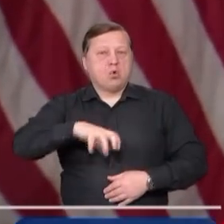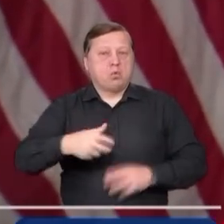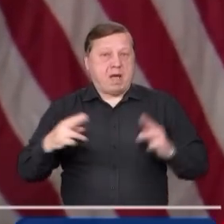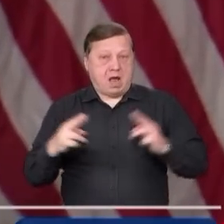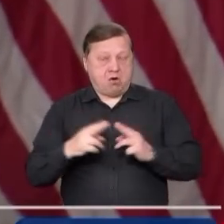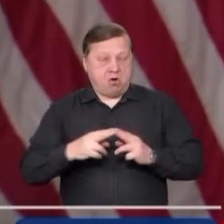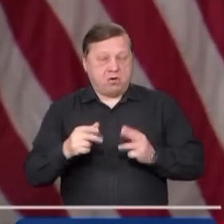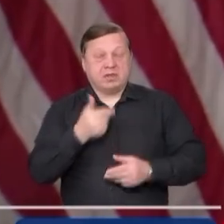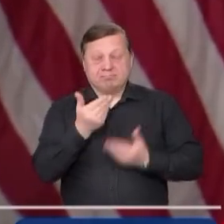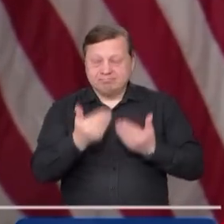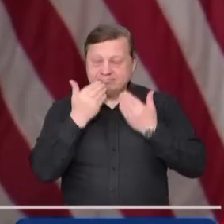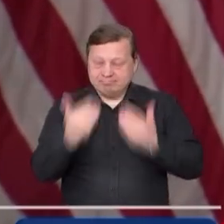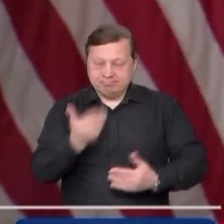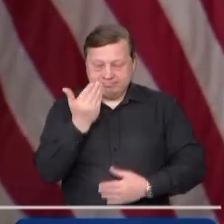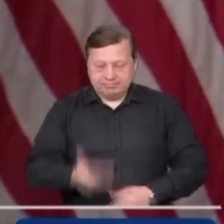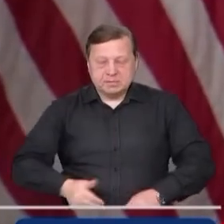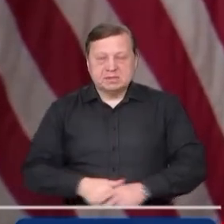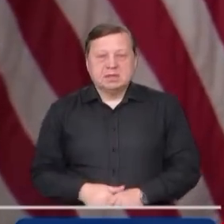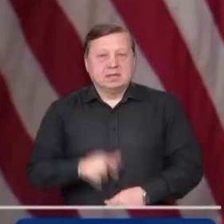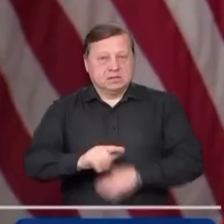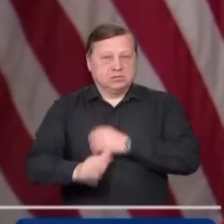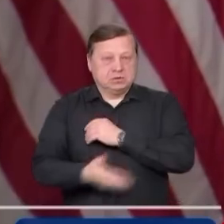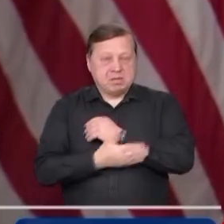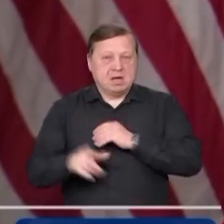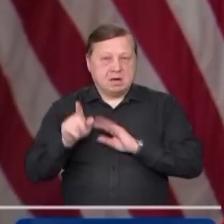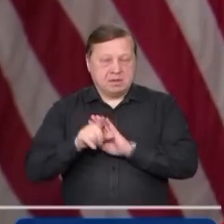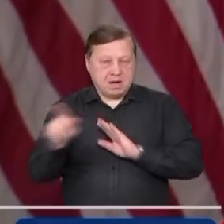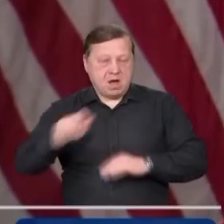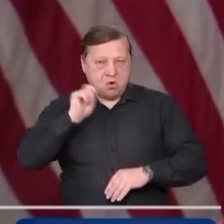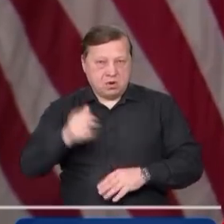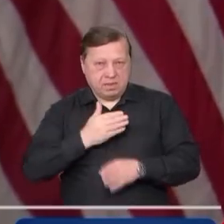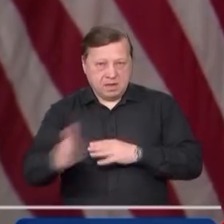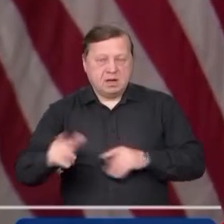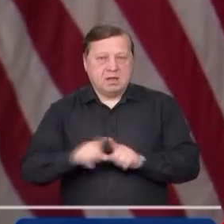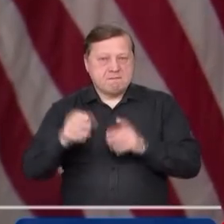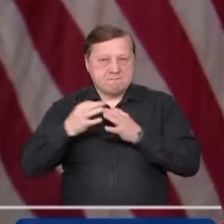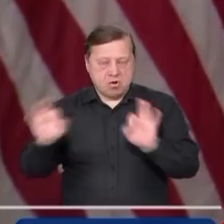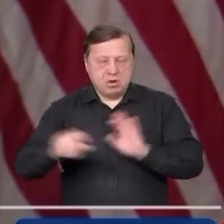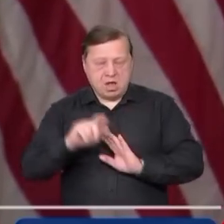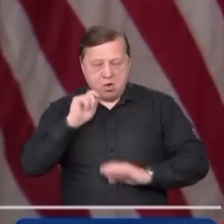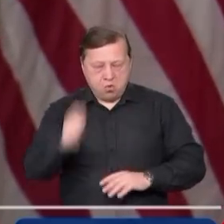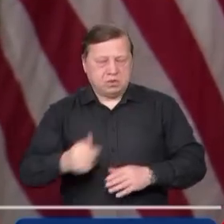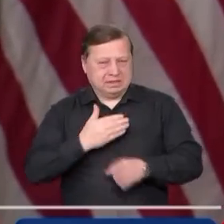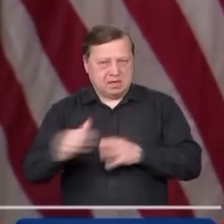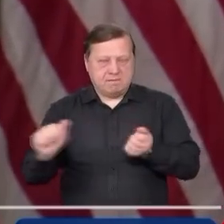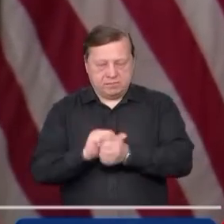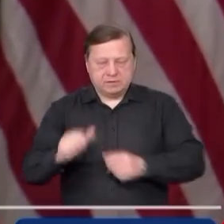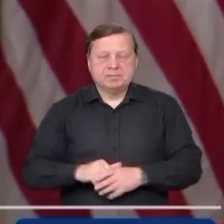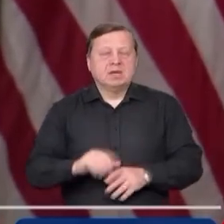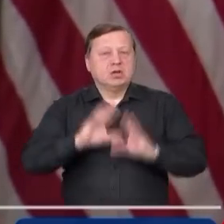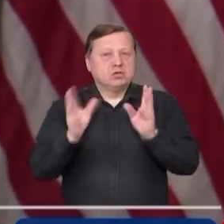na rzecz wspierania wojny Ukrainy o wolność. Chciałbym również podziękować